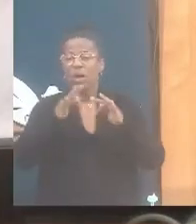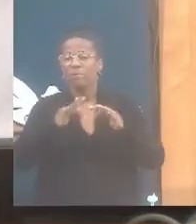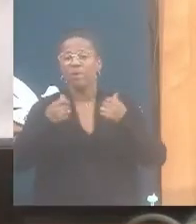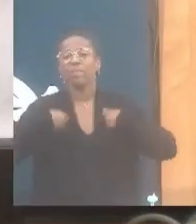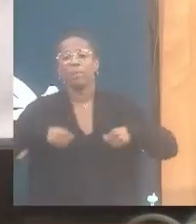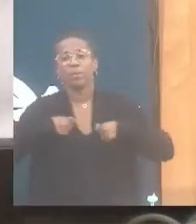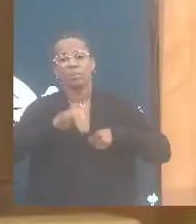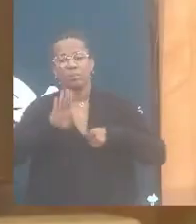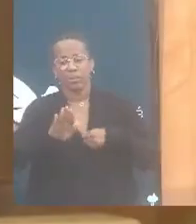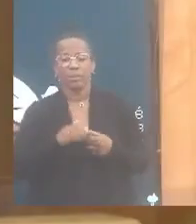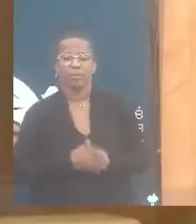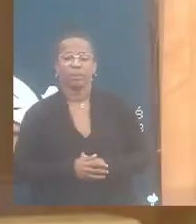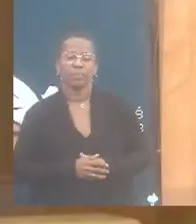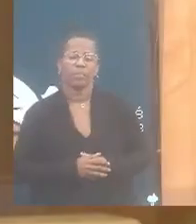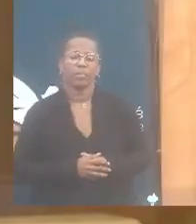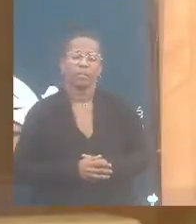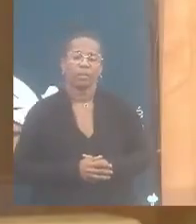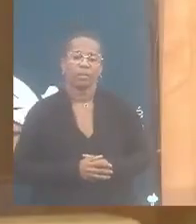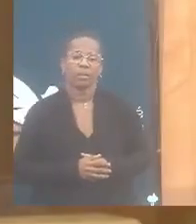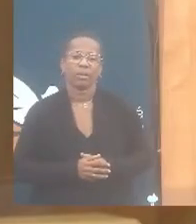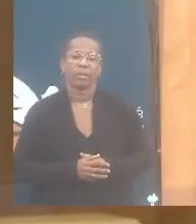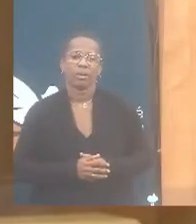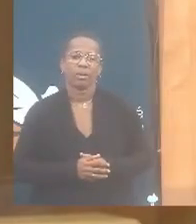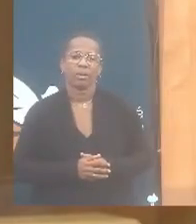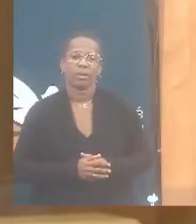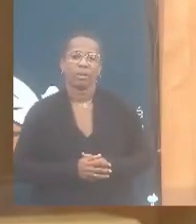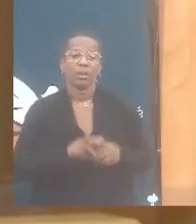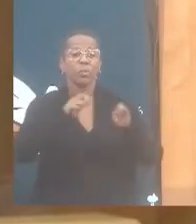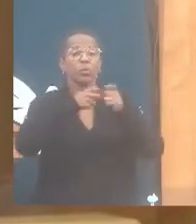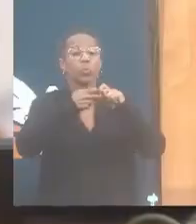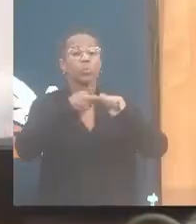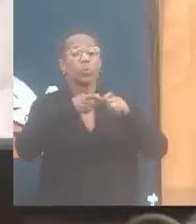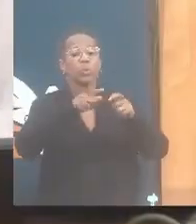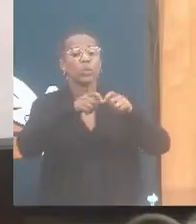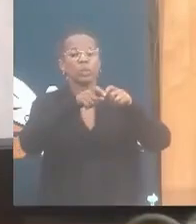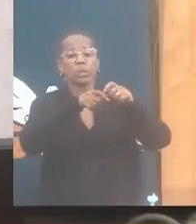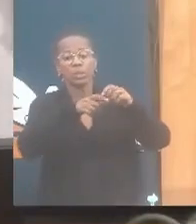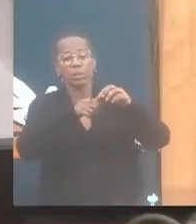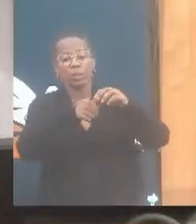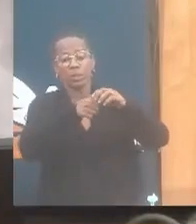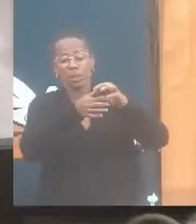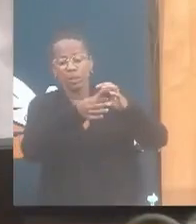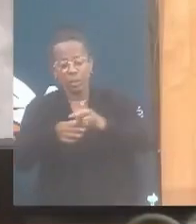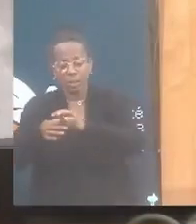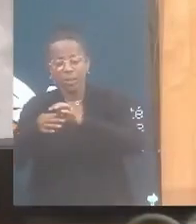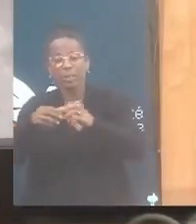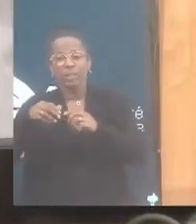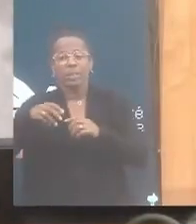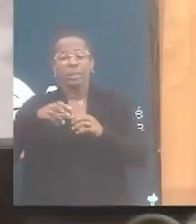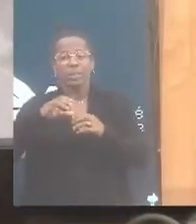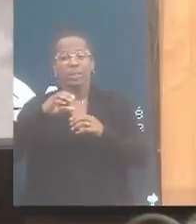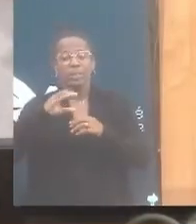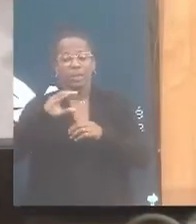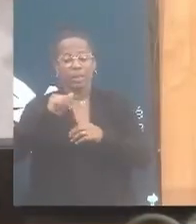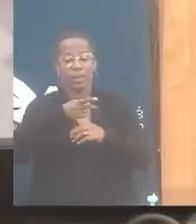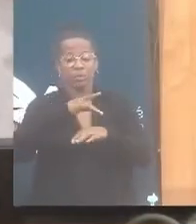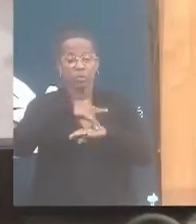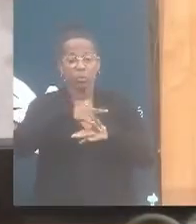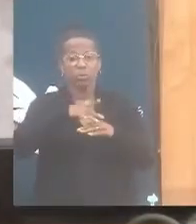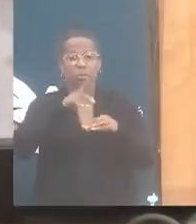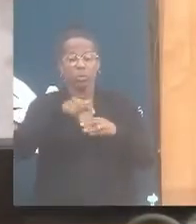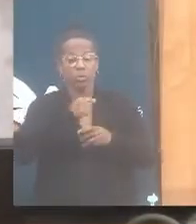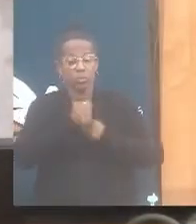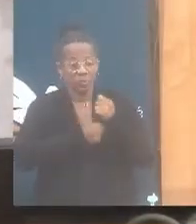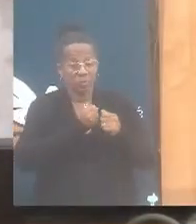particulier. Et les satellites ont bien souffert par rapport à vous, parce que nous avons dû faire des coupes sombres